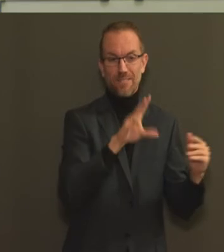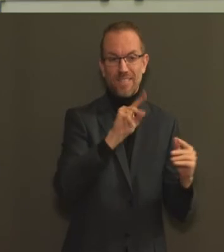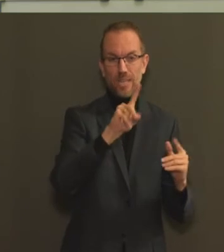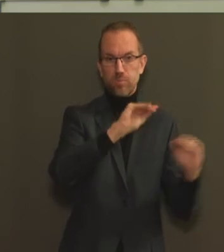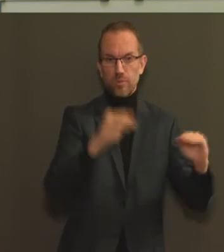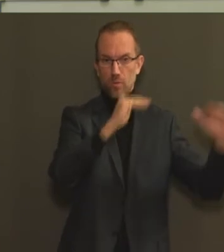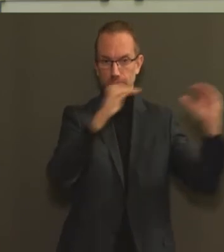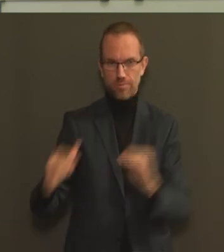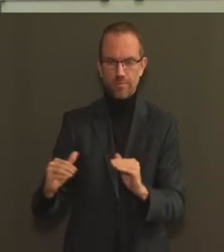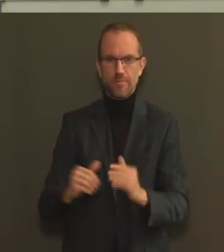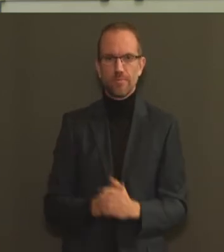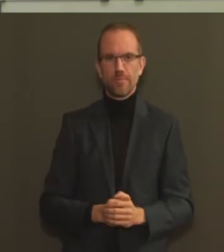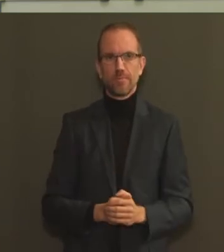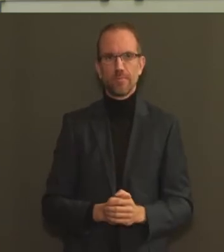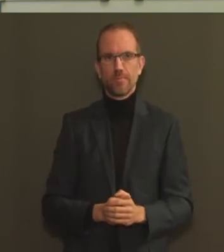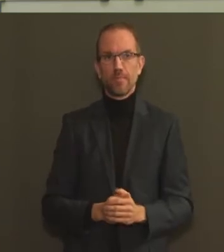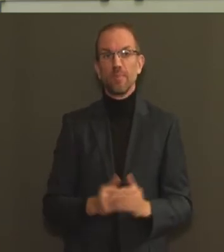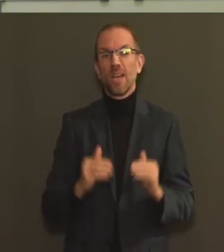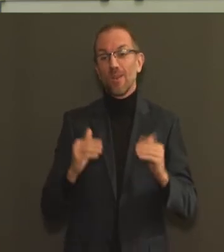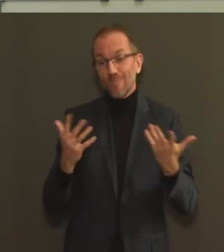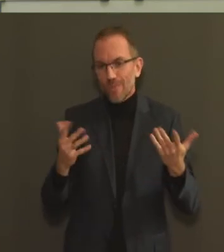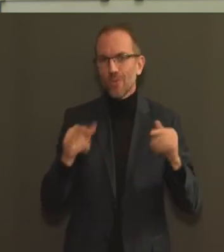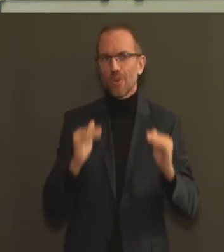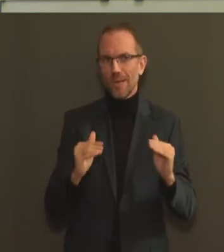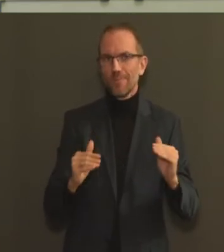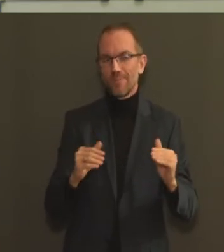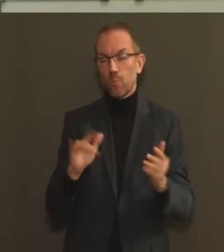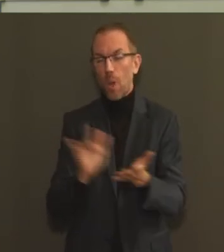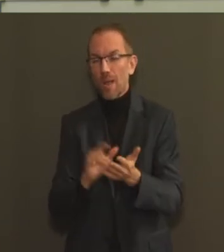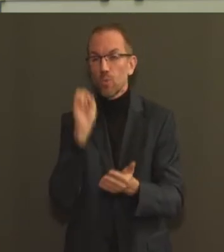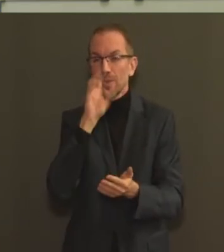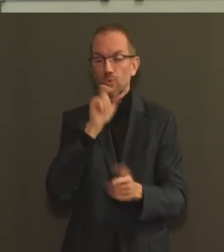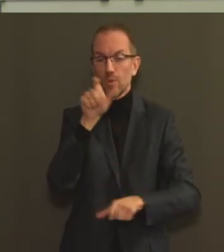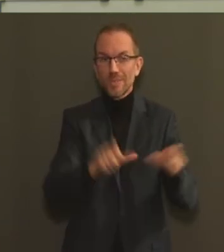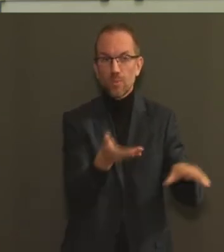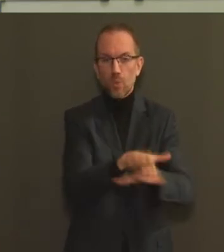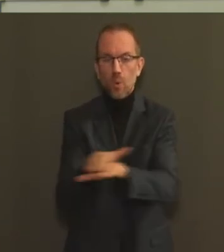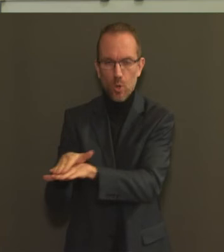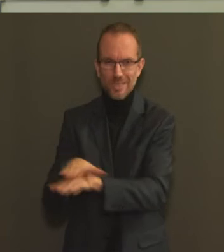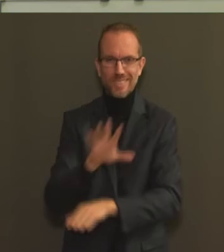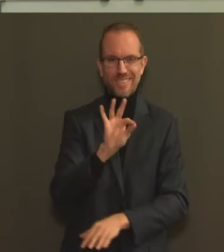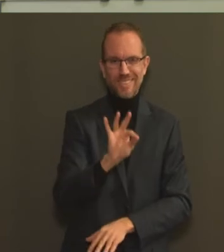avec malheureusement encore 53 décès en moyenne à déplorer par jour.